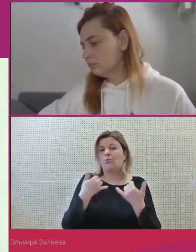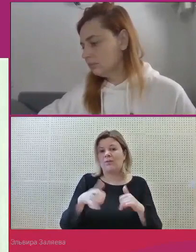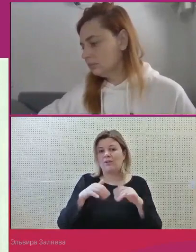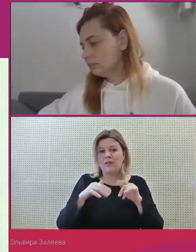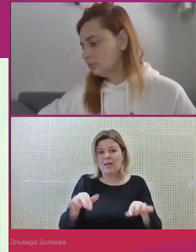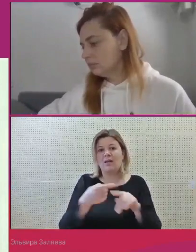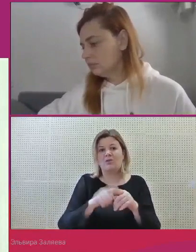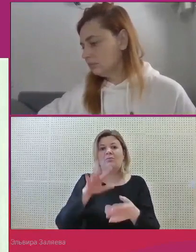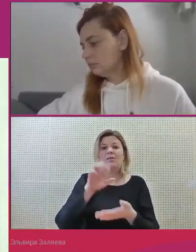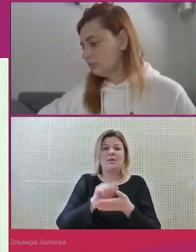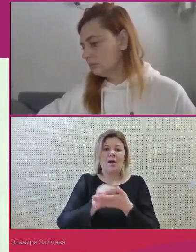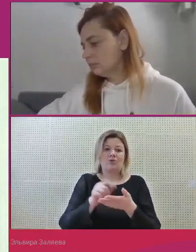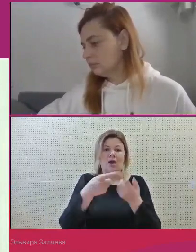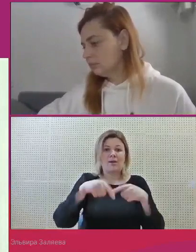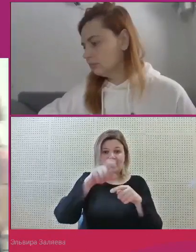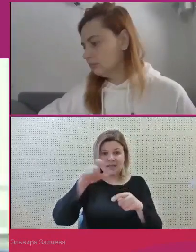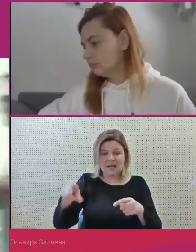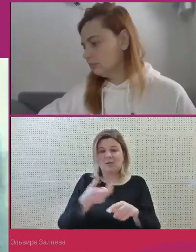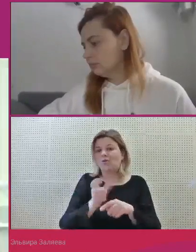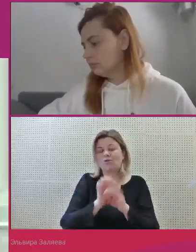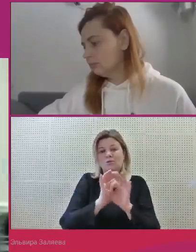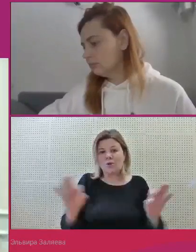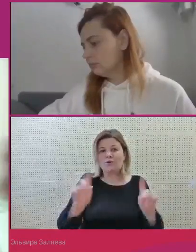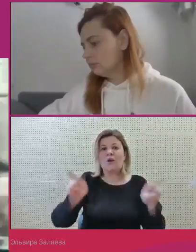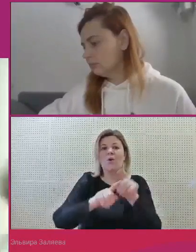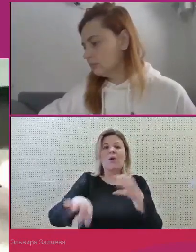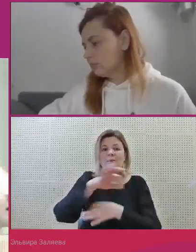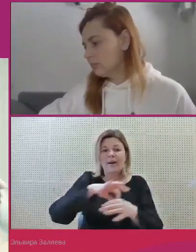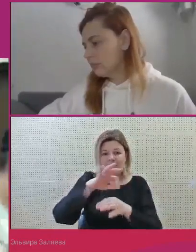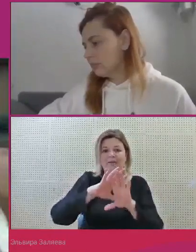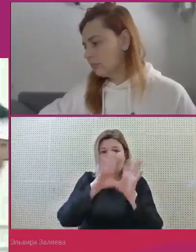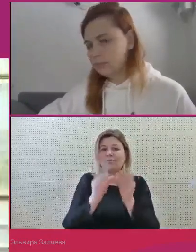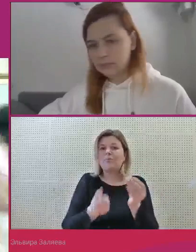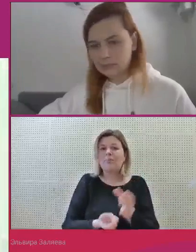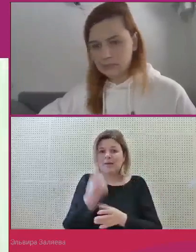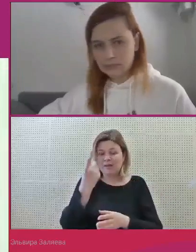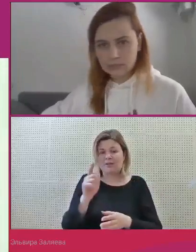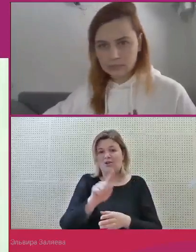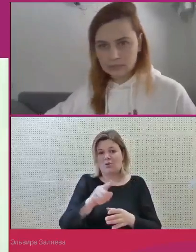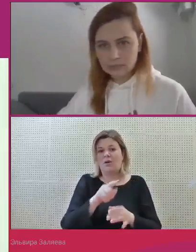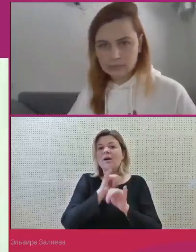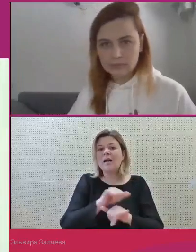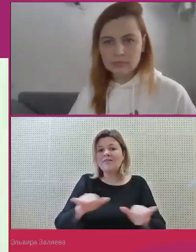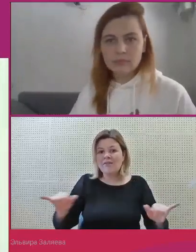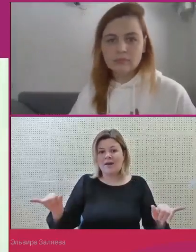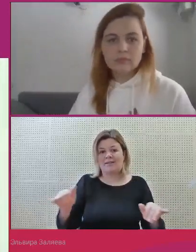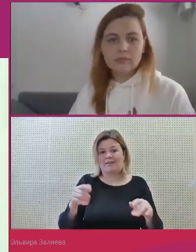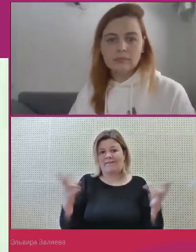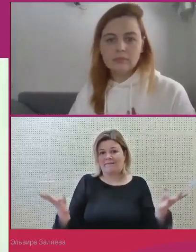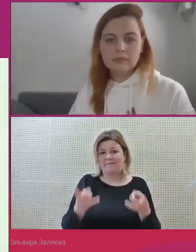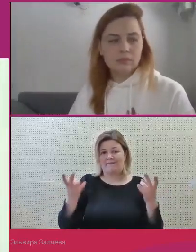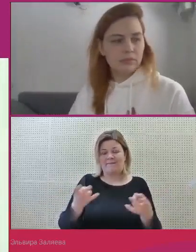что такой проект, в принципе, появился, что он живет, что он развивается, потому что это потрясающе круто, что